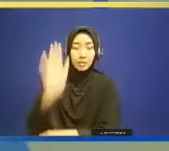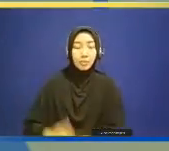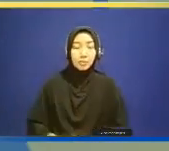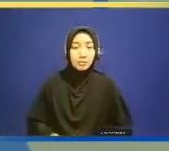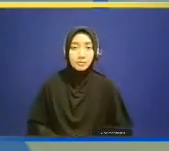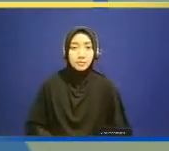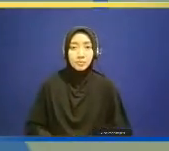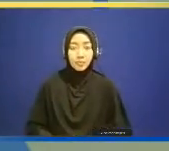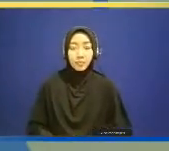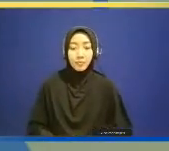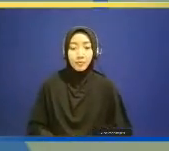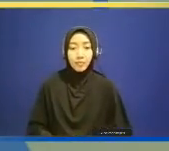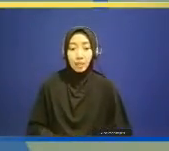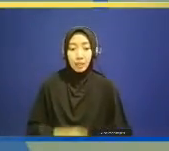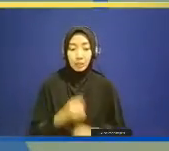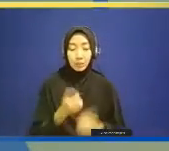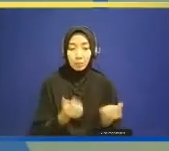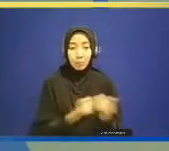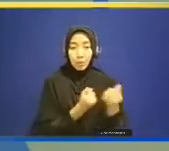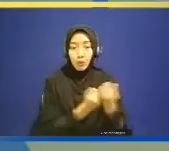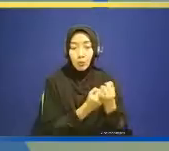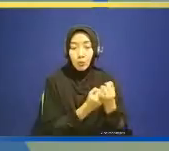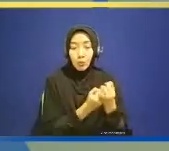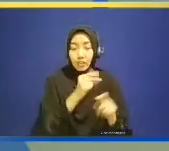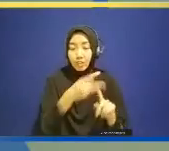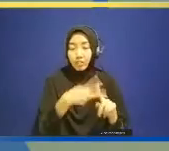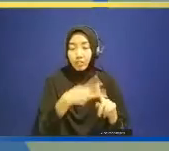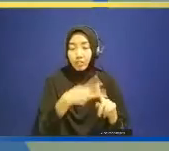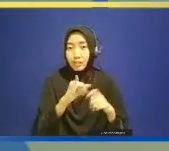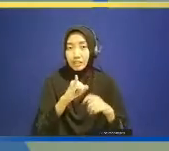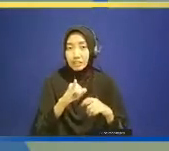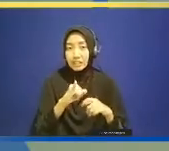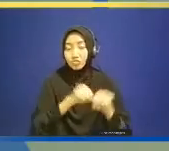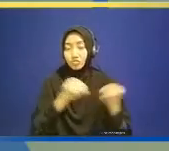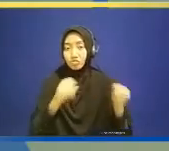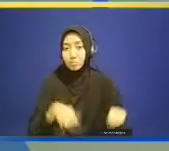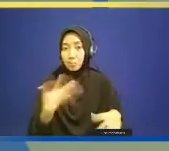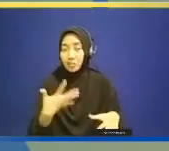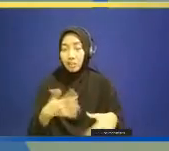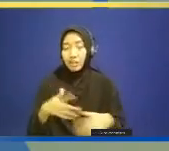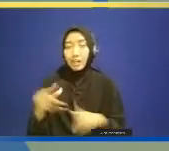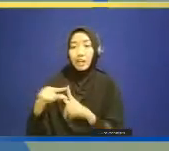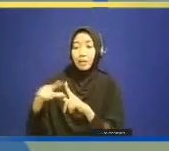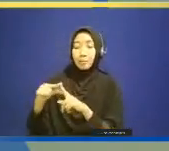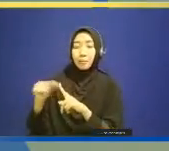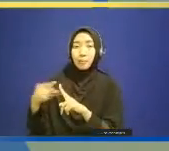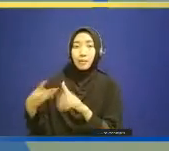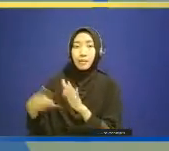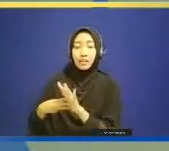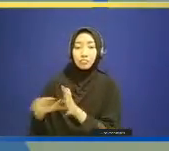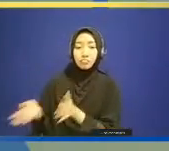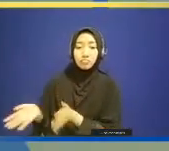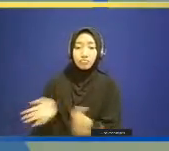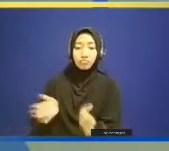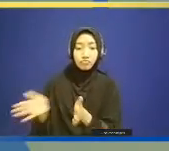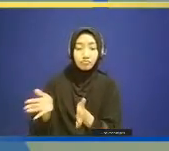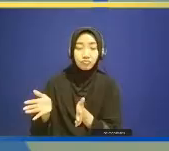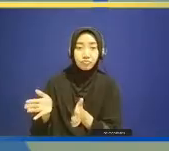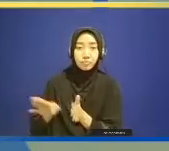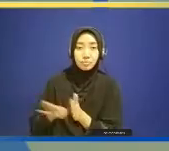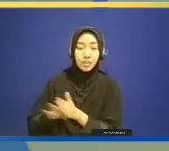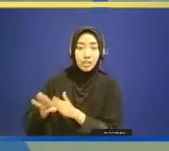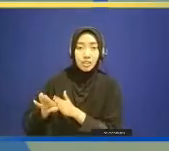untuk mendukung upaya reformasi struktural tersebut maka APBN akan terus diarahkan untuk mendukung